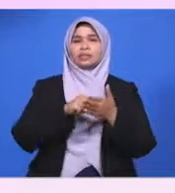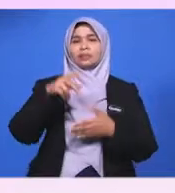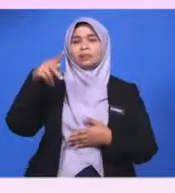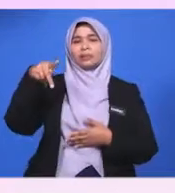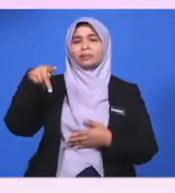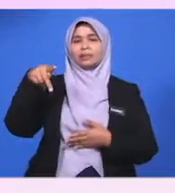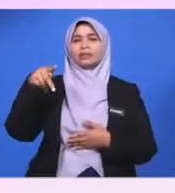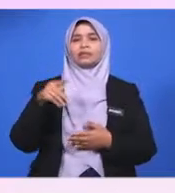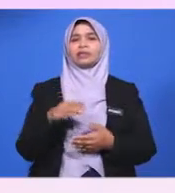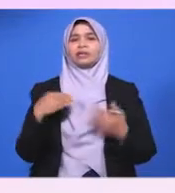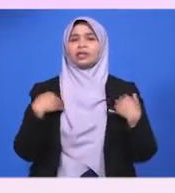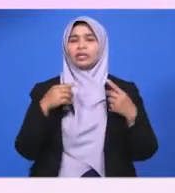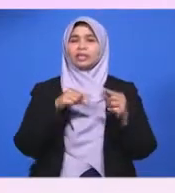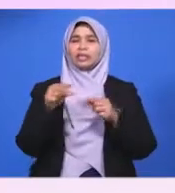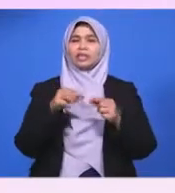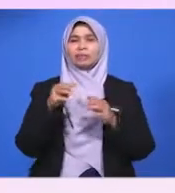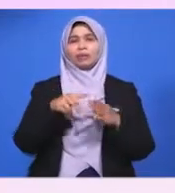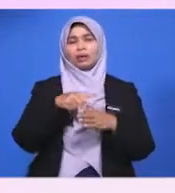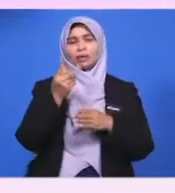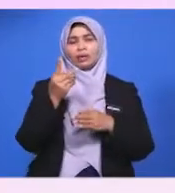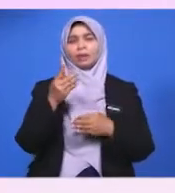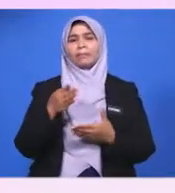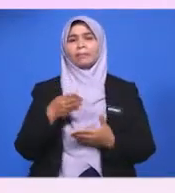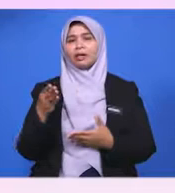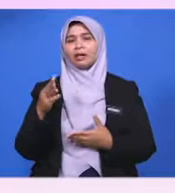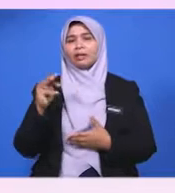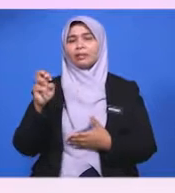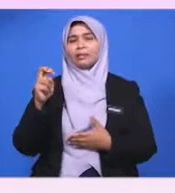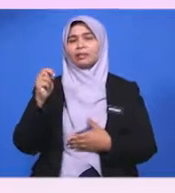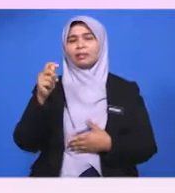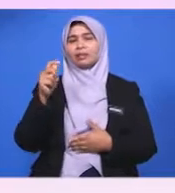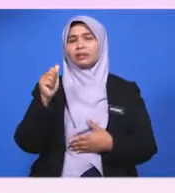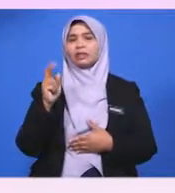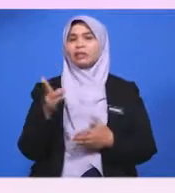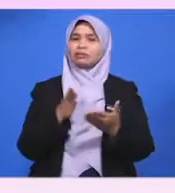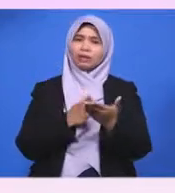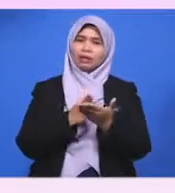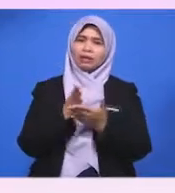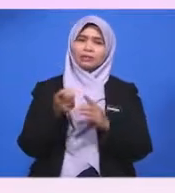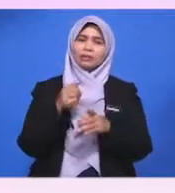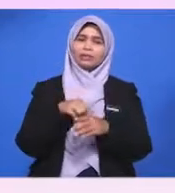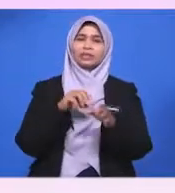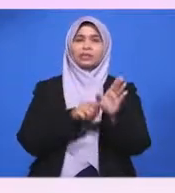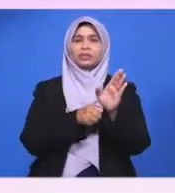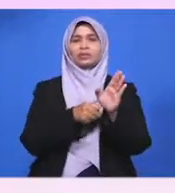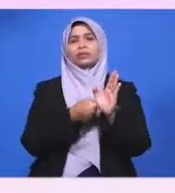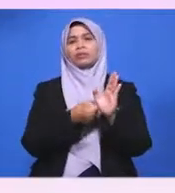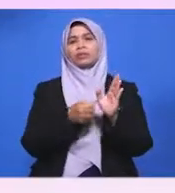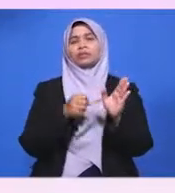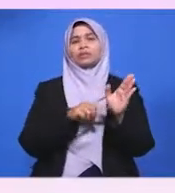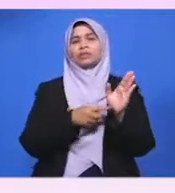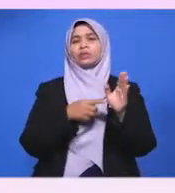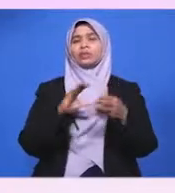merupakan kegiatan yang mengeluarkan bahan mentah terus daripada sumber